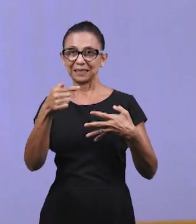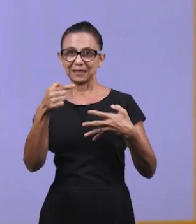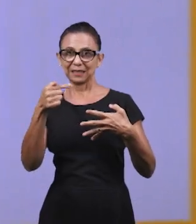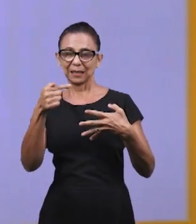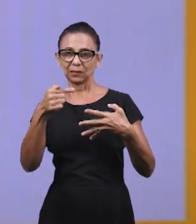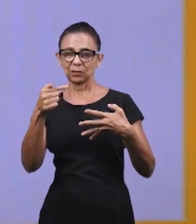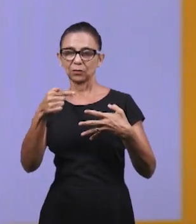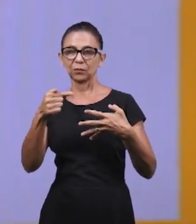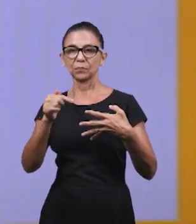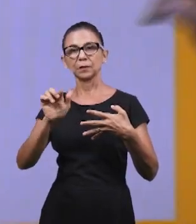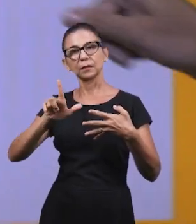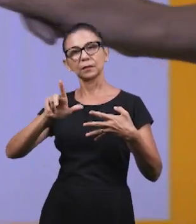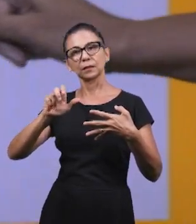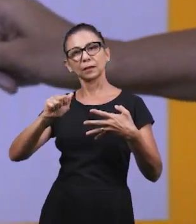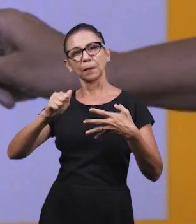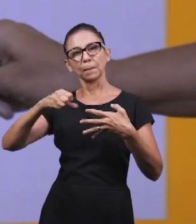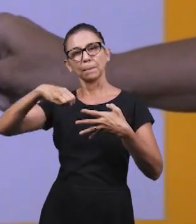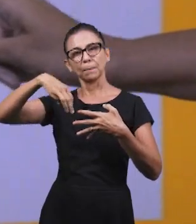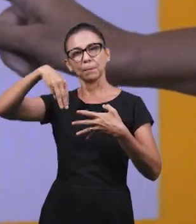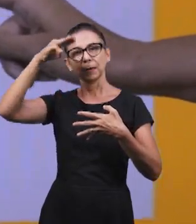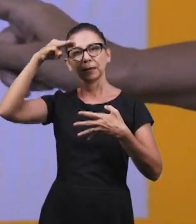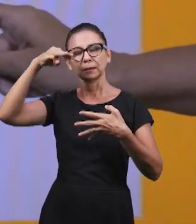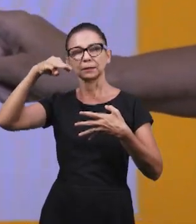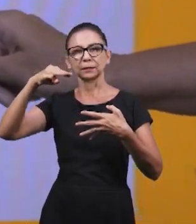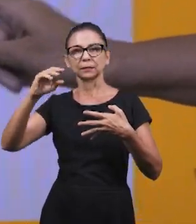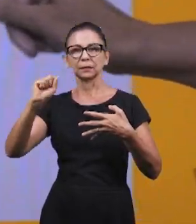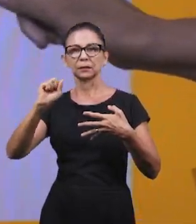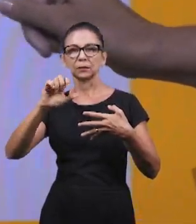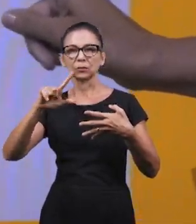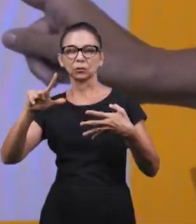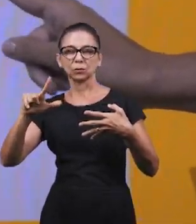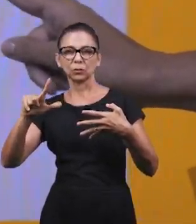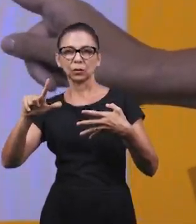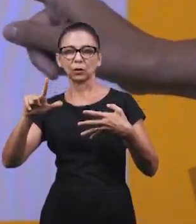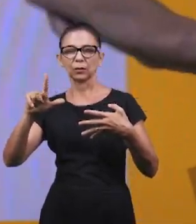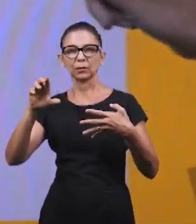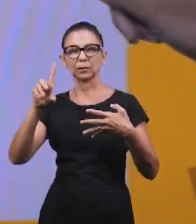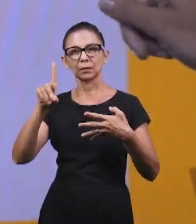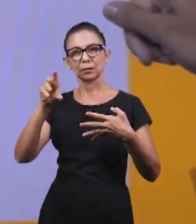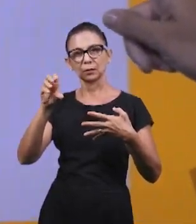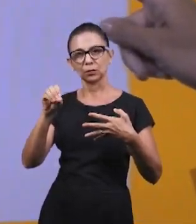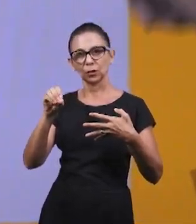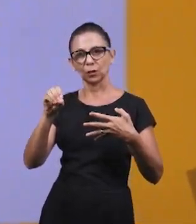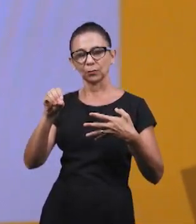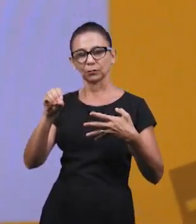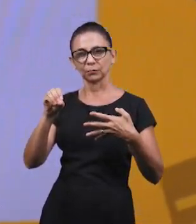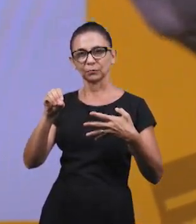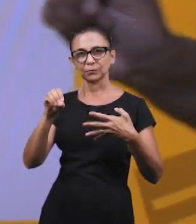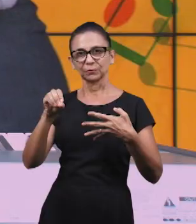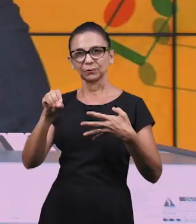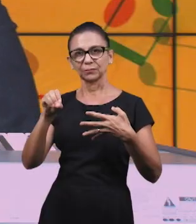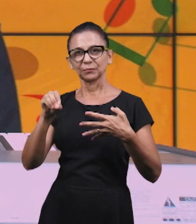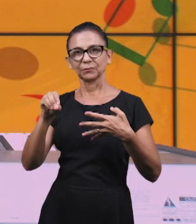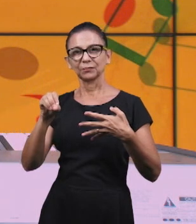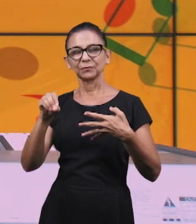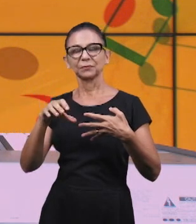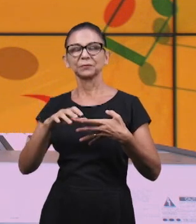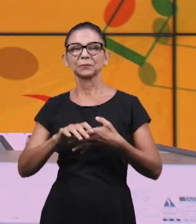A septième, La majeur septième, Sol, La, Do dièse et